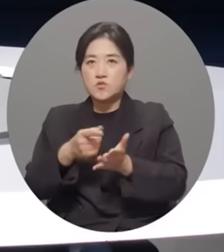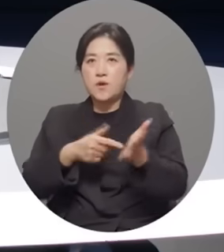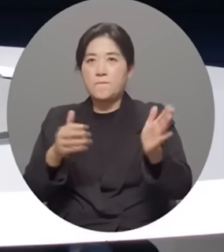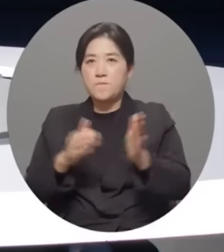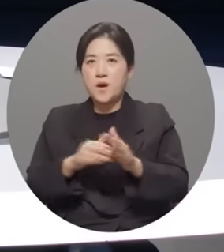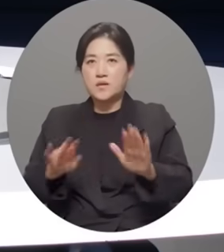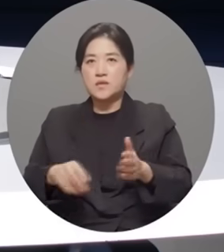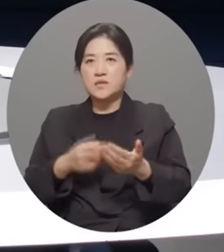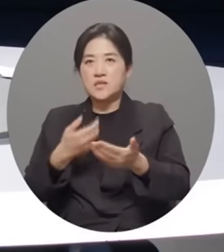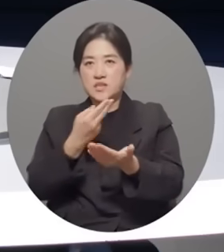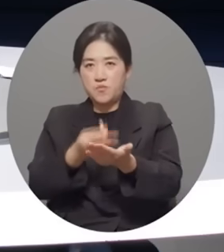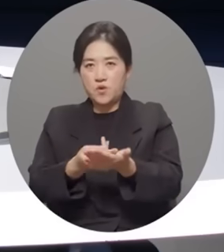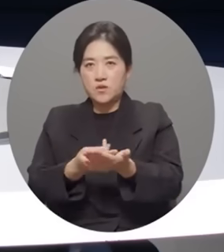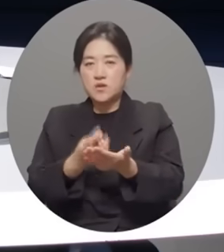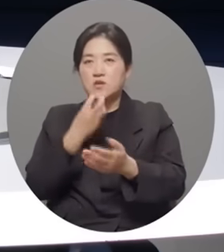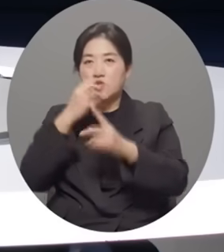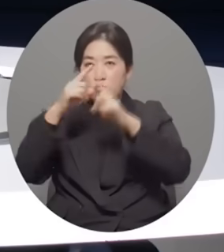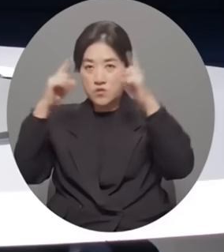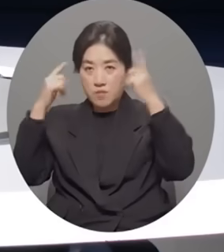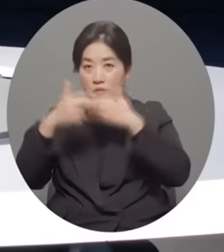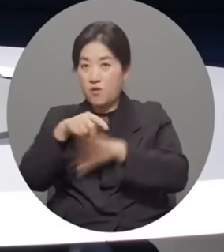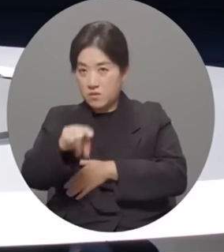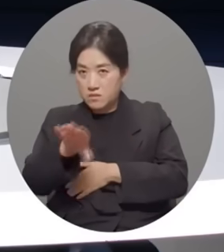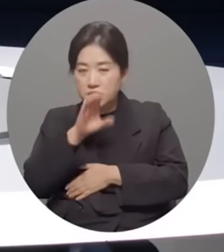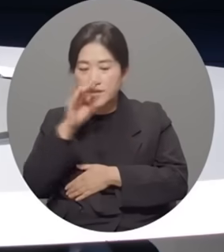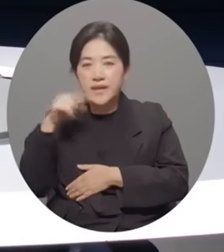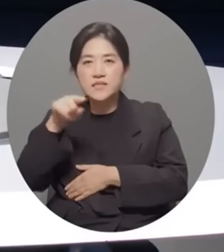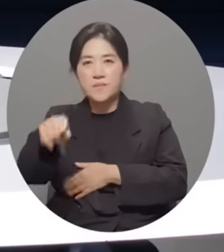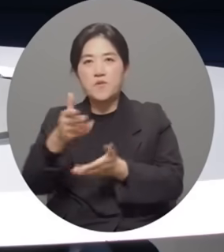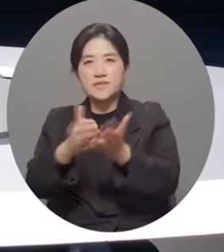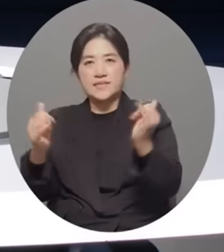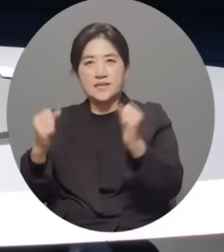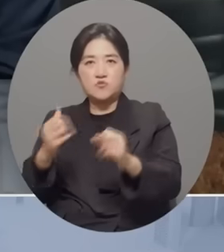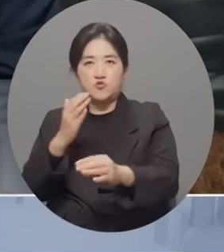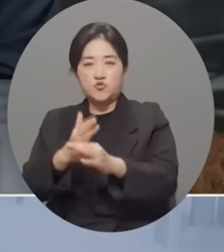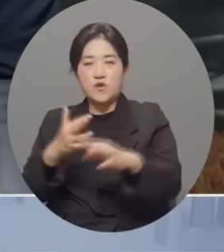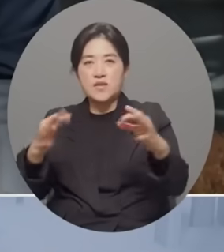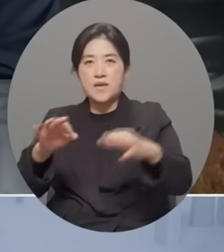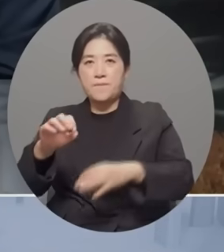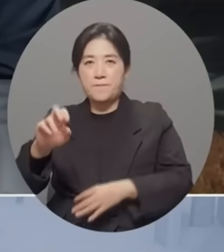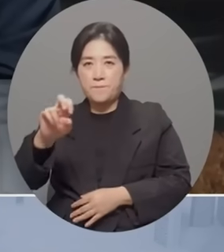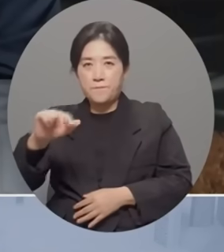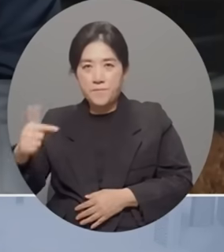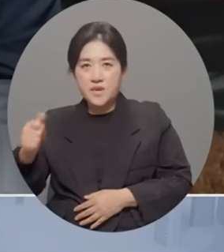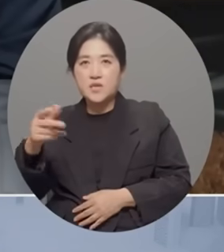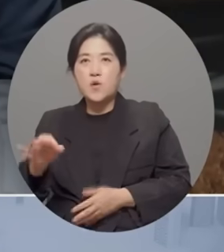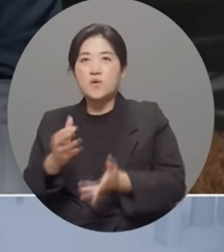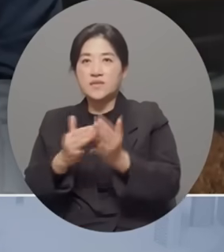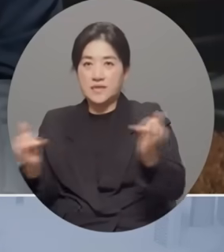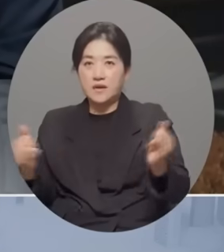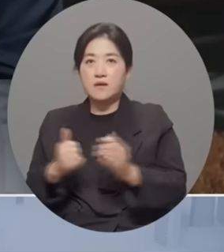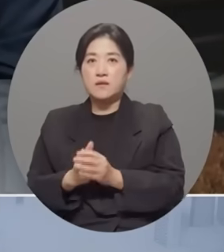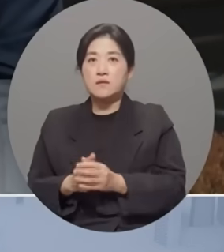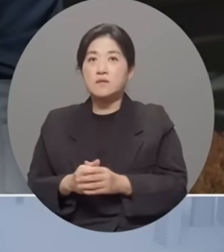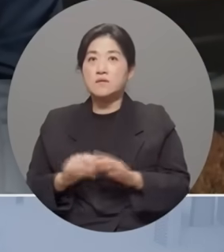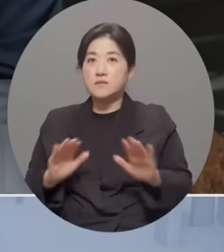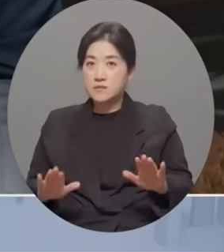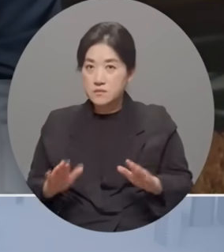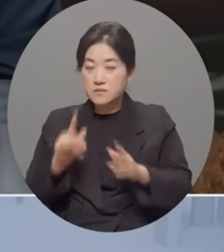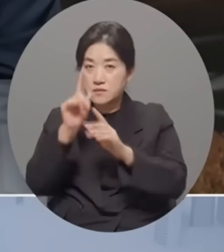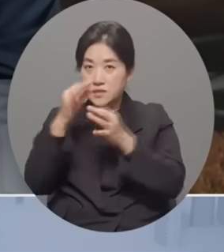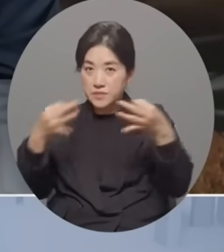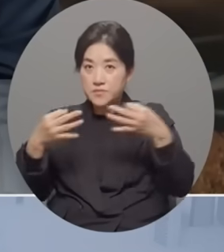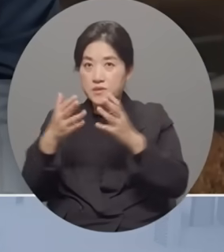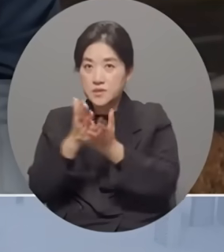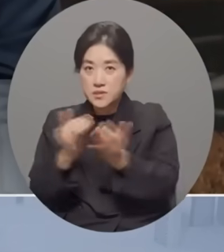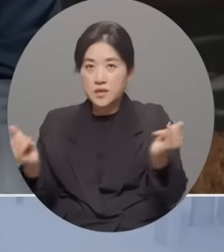수술을 받고 현재 입원 중인 서울대 병원으로 다시 한번 가보겠습니다. 김민영 기자가 나가 있는데요. 자, 김 기자, 이재명 대표